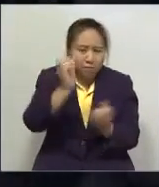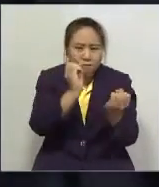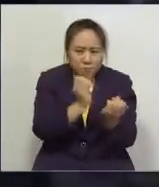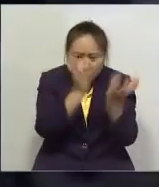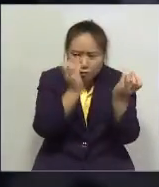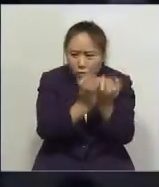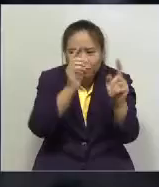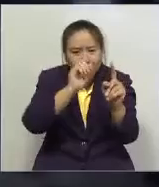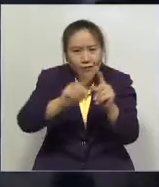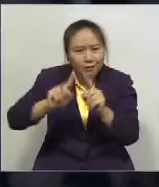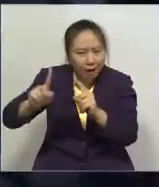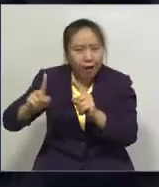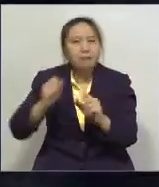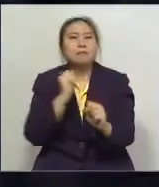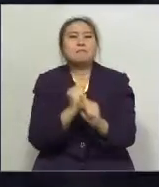ได้ในหลายรูปแบบ